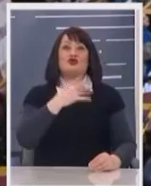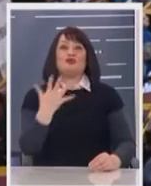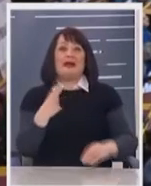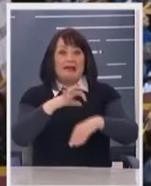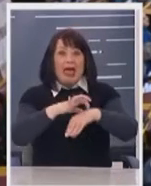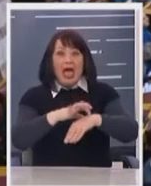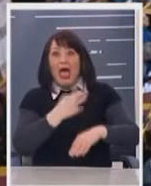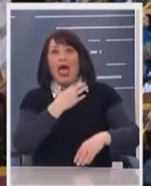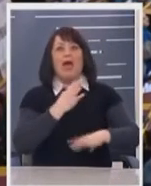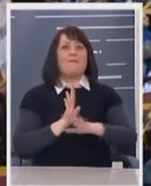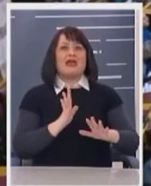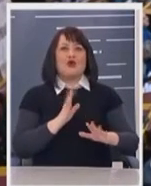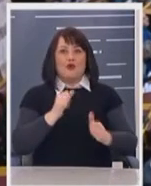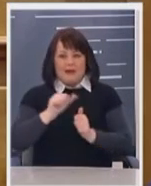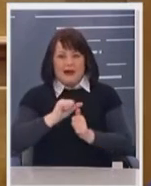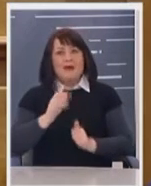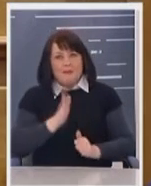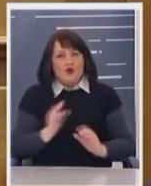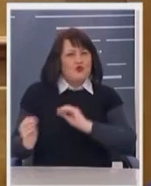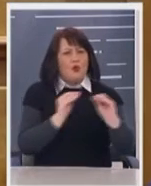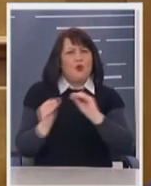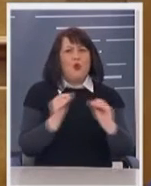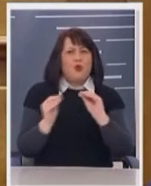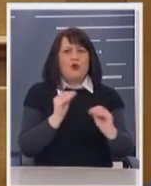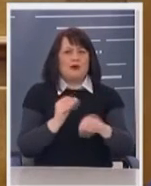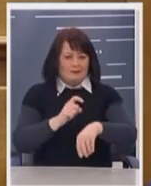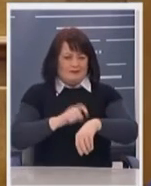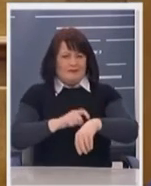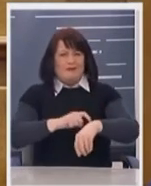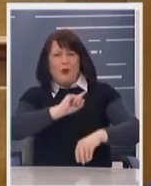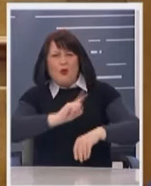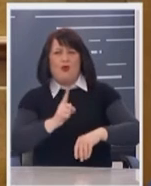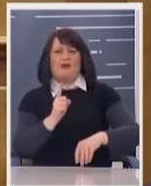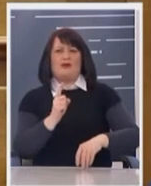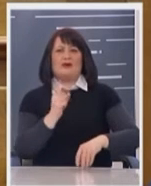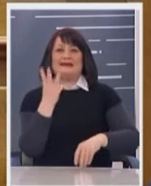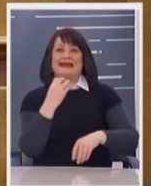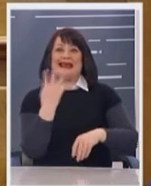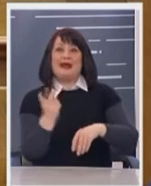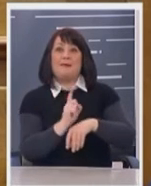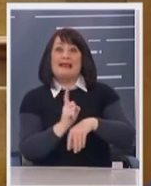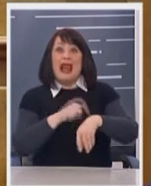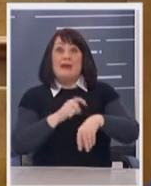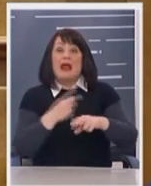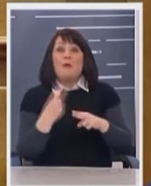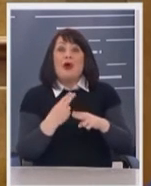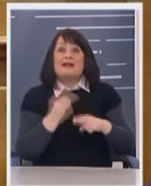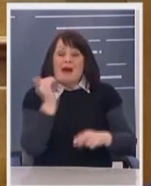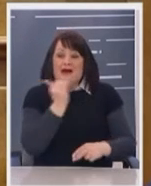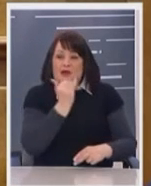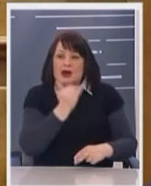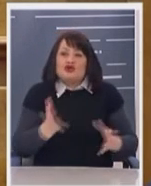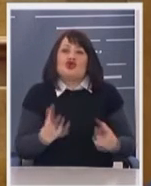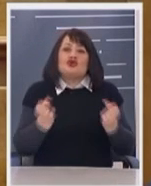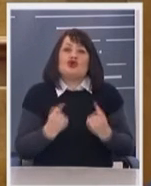κάθε μήνα, μειώνοντας το χρόνο μεταφοράς κατά 35 πολύτιμα λεπτά και έτσι σώζονται